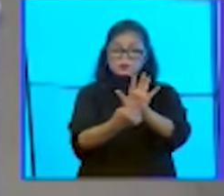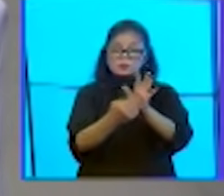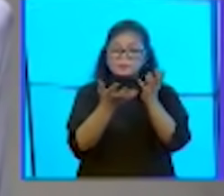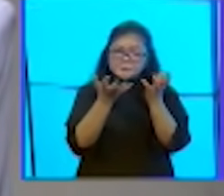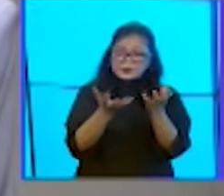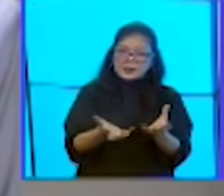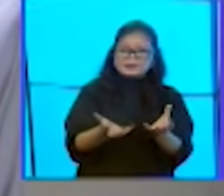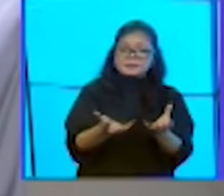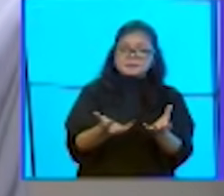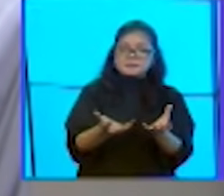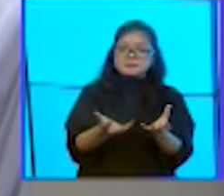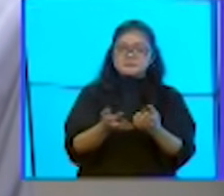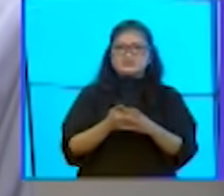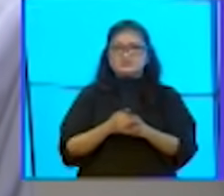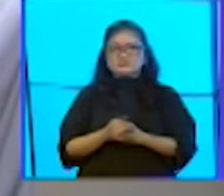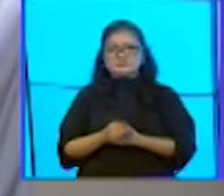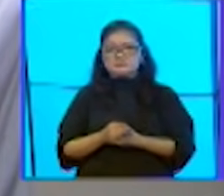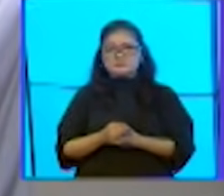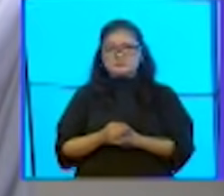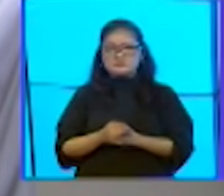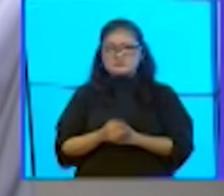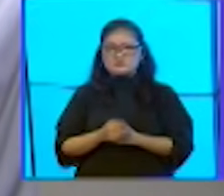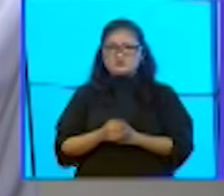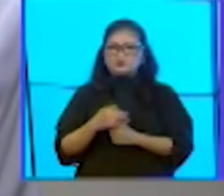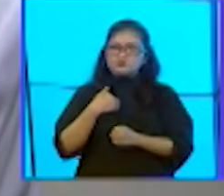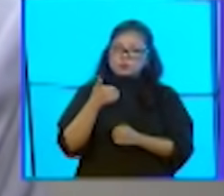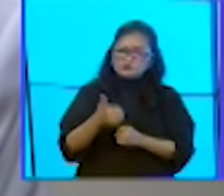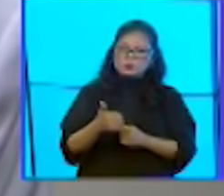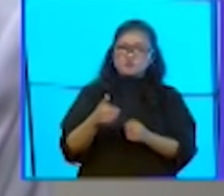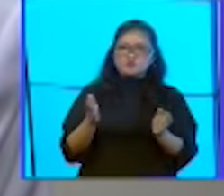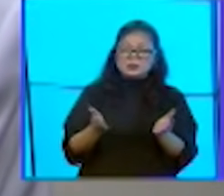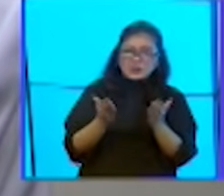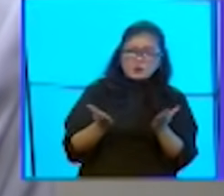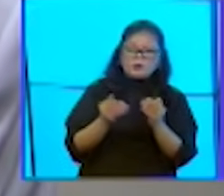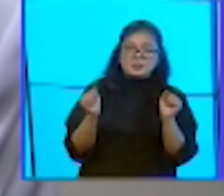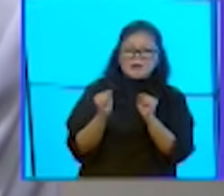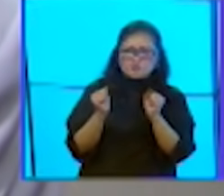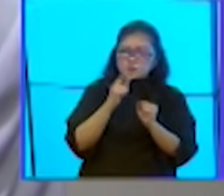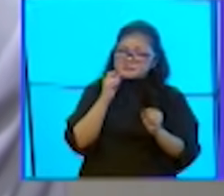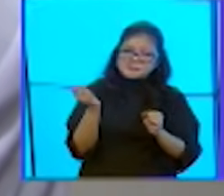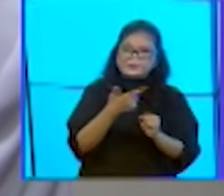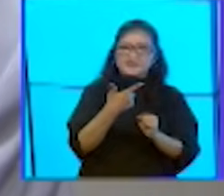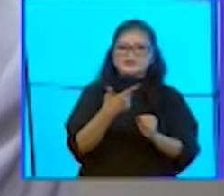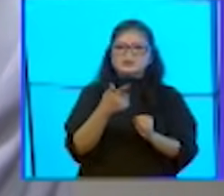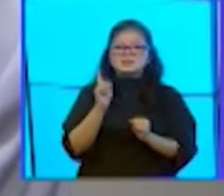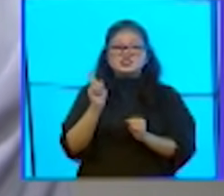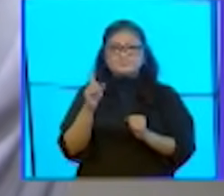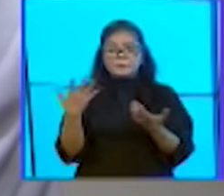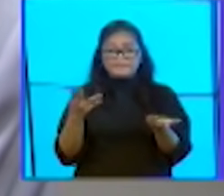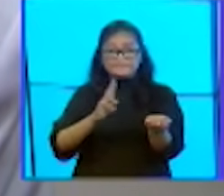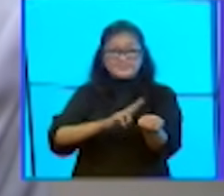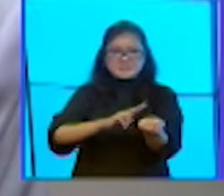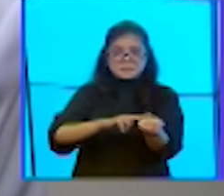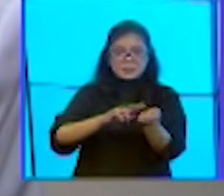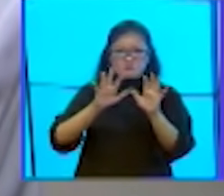Khadijah, sehingga memerlukan penanganan yang lebih cepat, karena memang pasien-pasien saat ini gejala